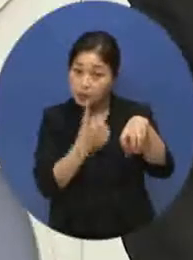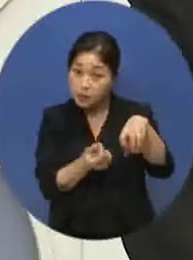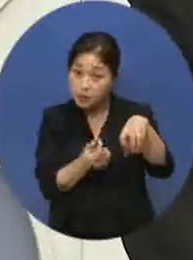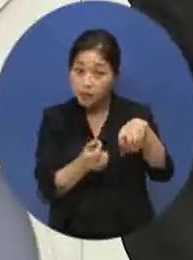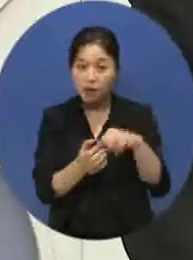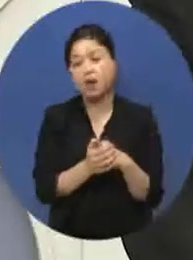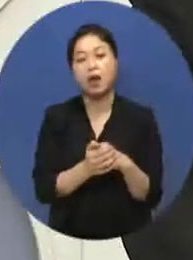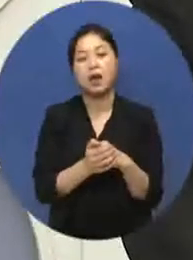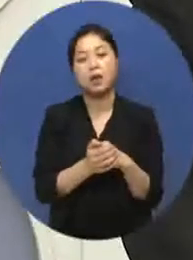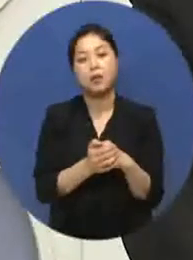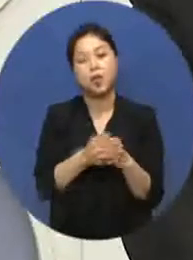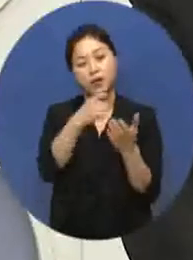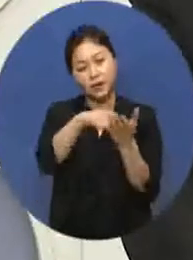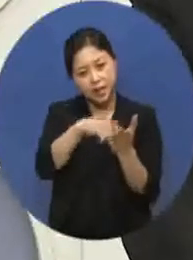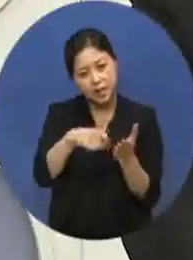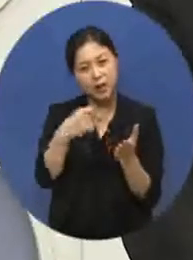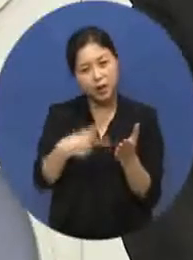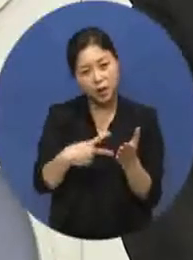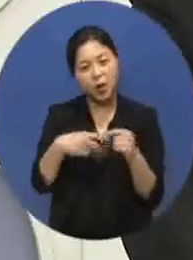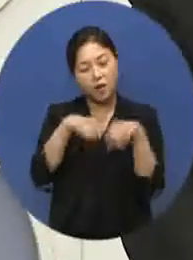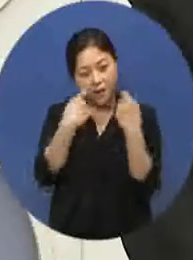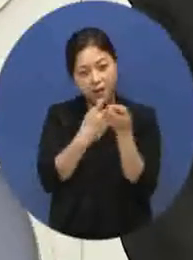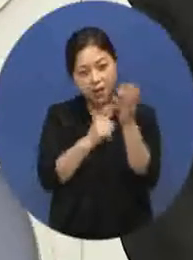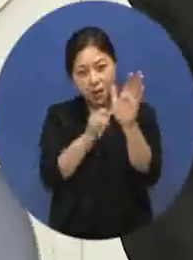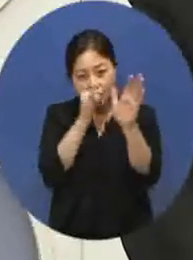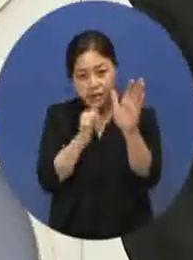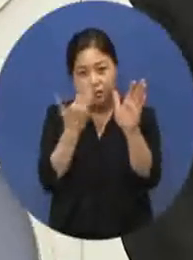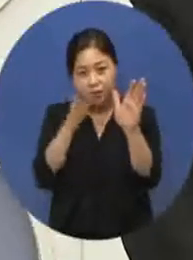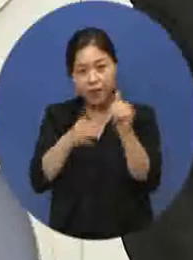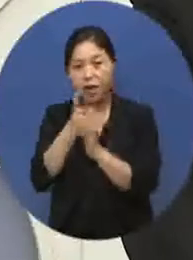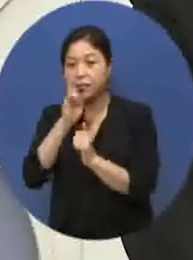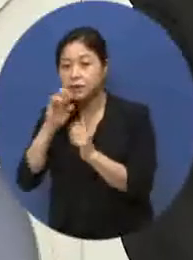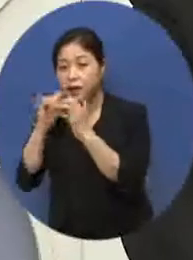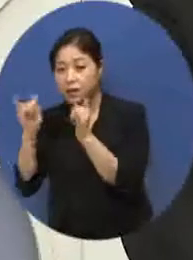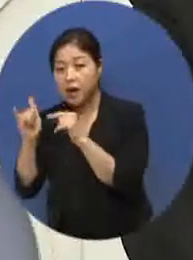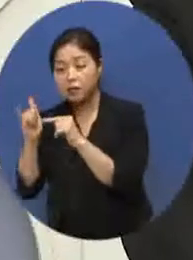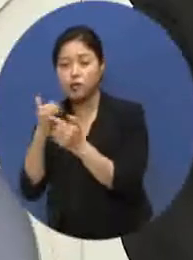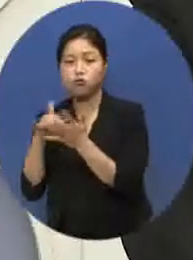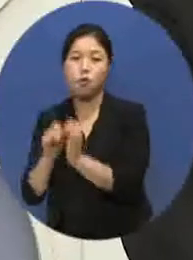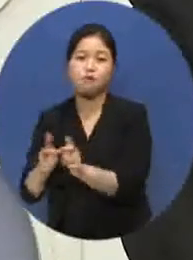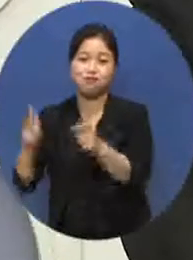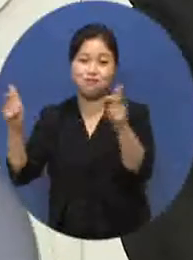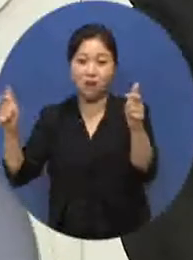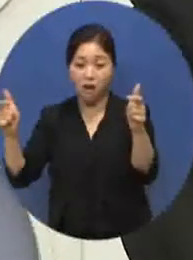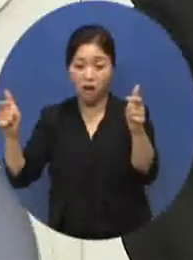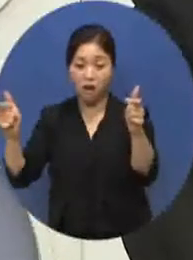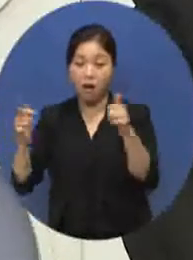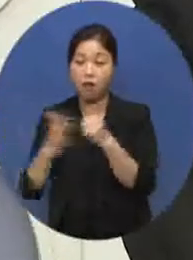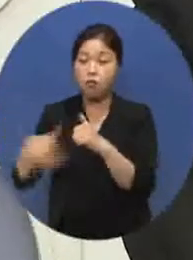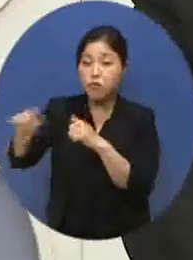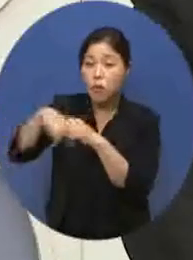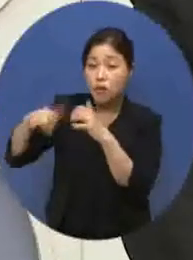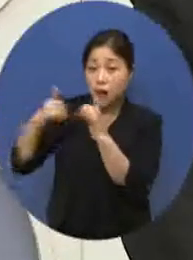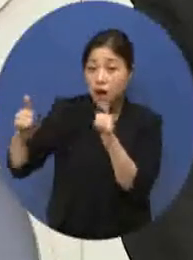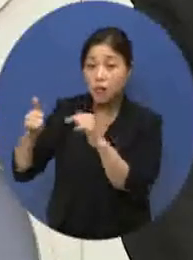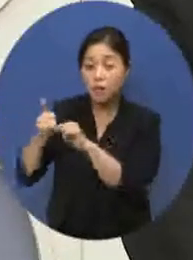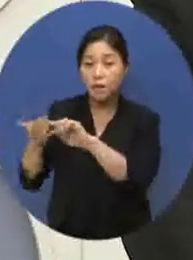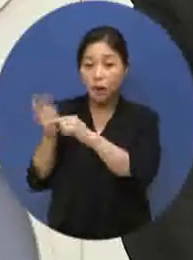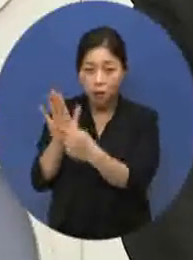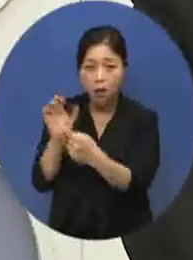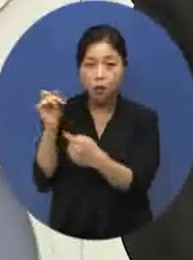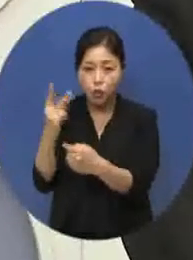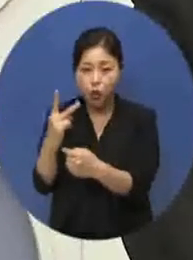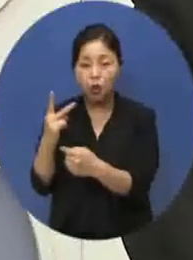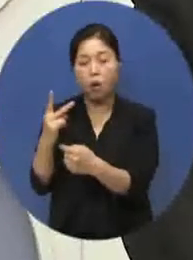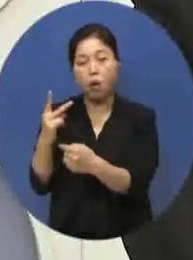예. 지면이라든가 예, 예. 개인전이라든가 그렇죠. 그런데 아까 음악하시는 분들이 많아졌다고 예, 하는데 예. 그러면 그런 분들은 발표를